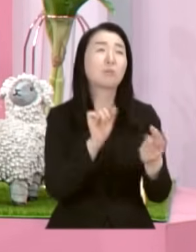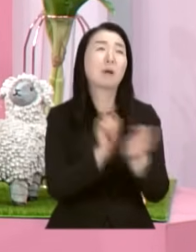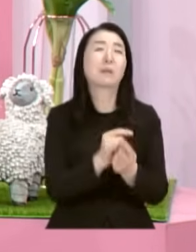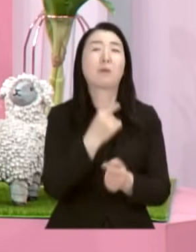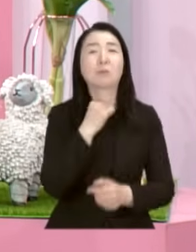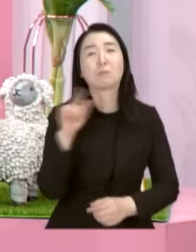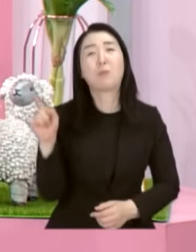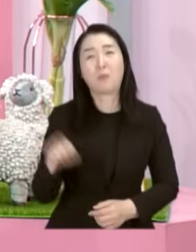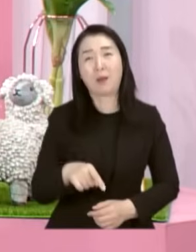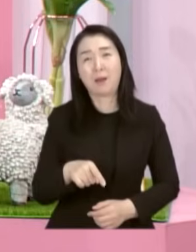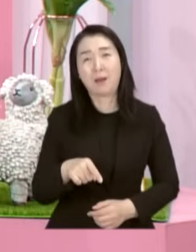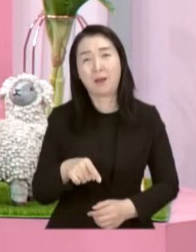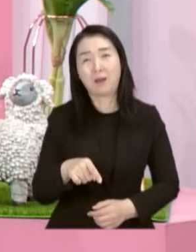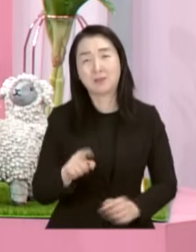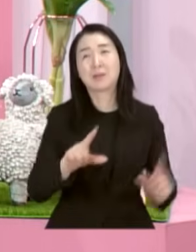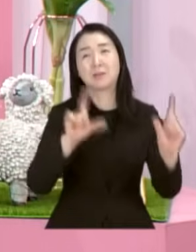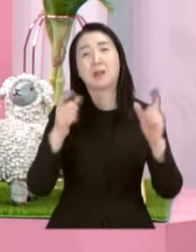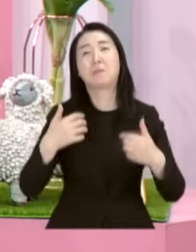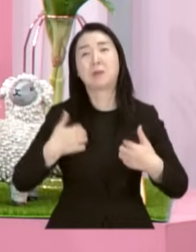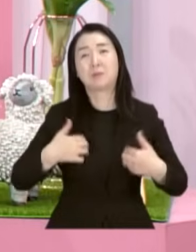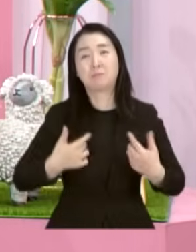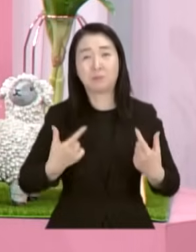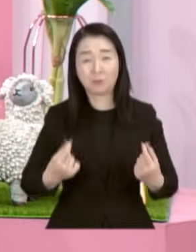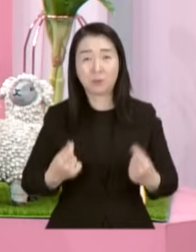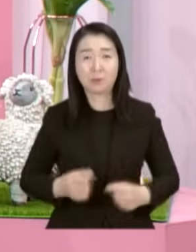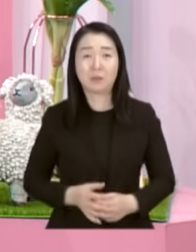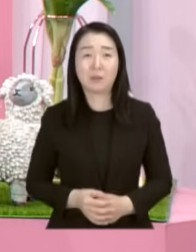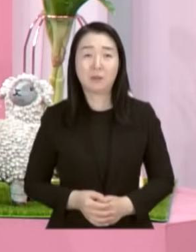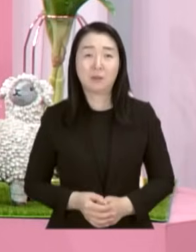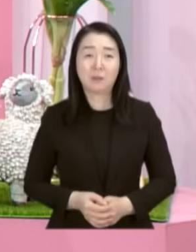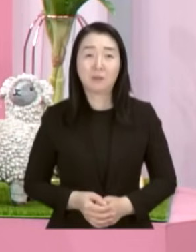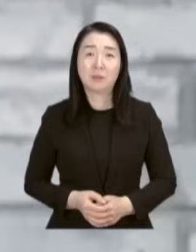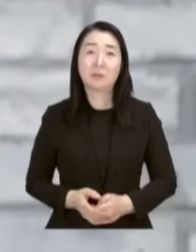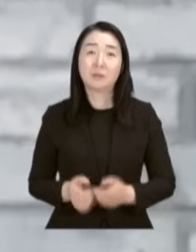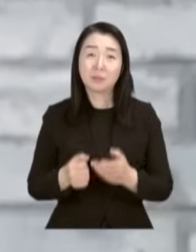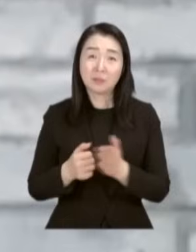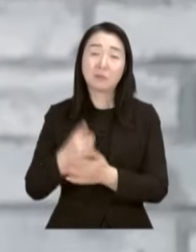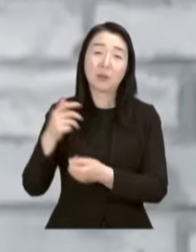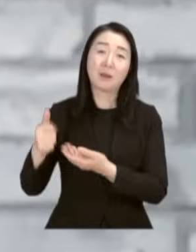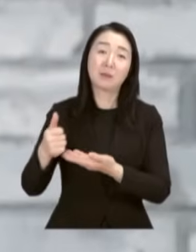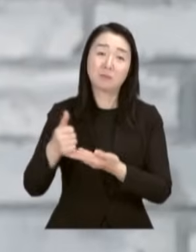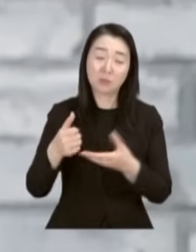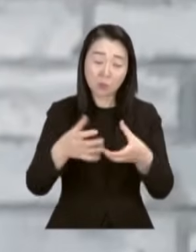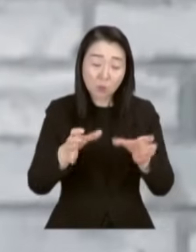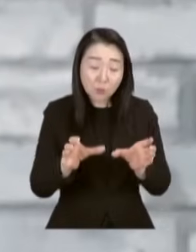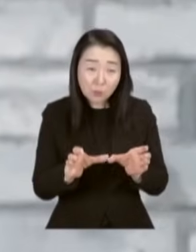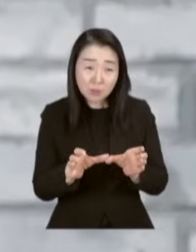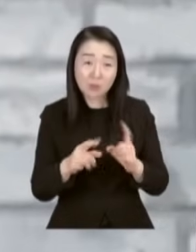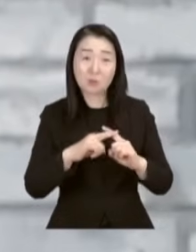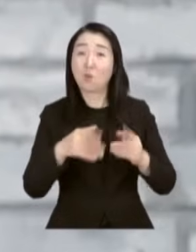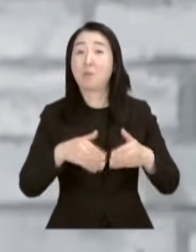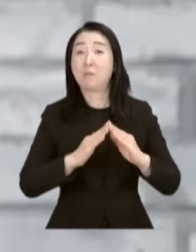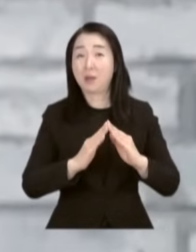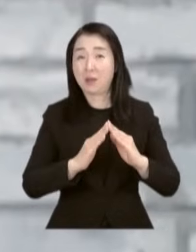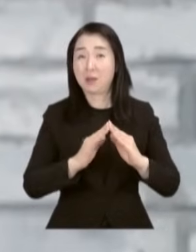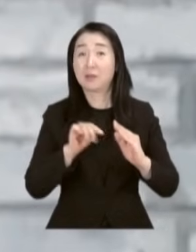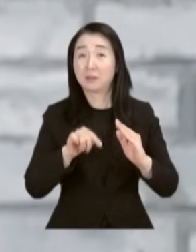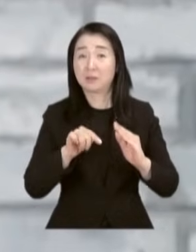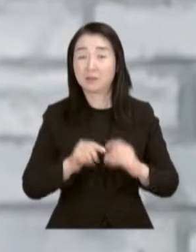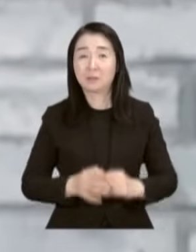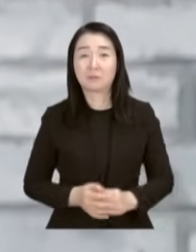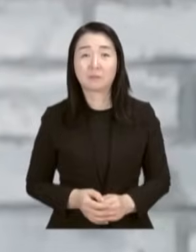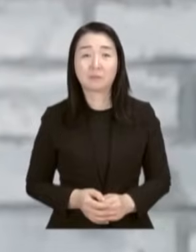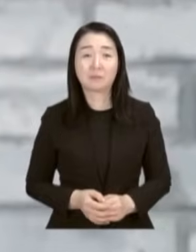보고 싶어서 그게 삶의 기쁨이에요. 그래서 하나님께서 공동체라는 교회를 만드신